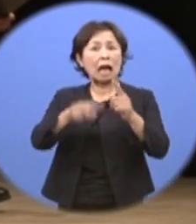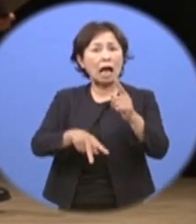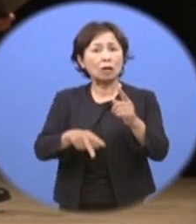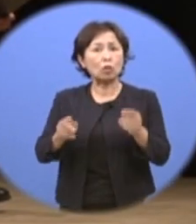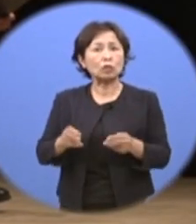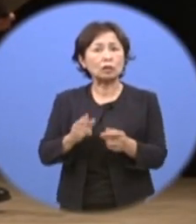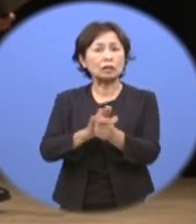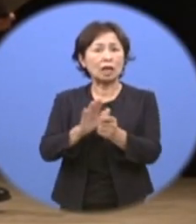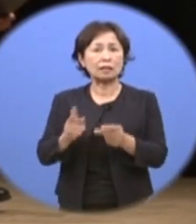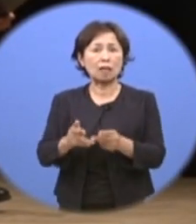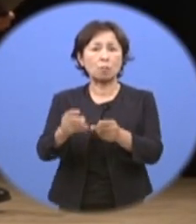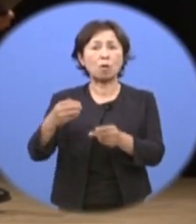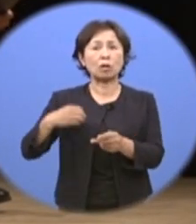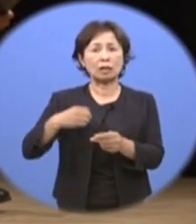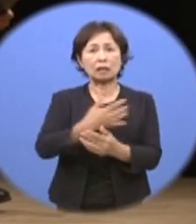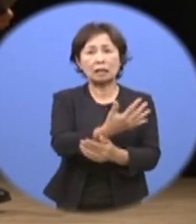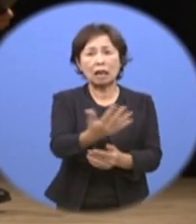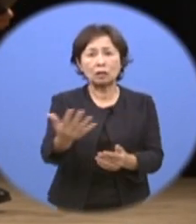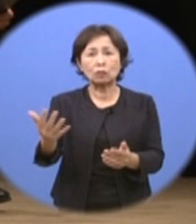います。